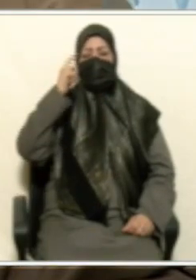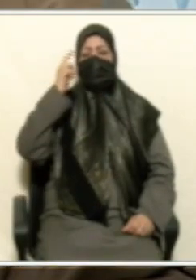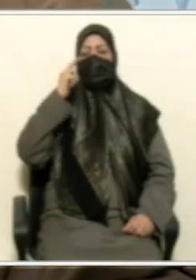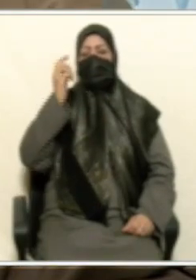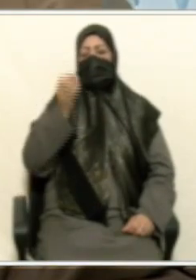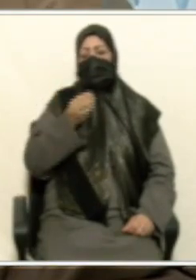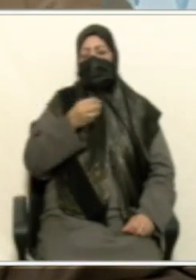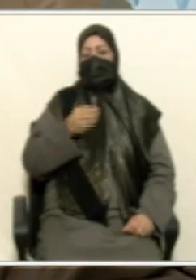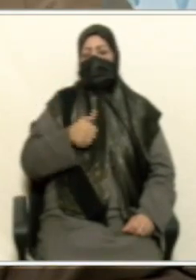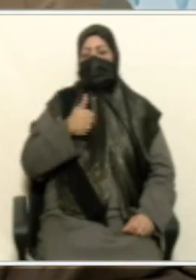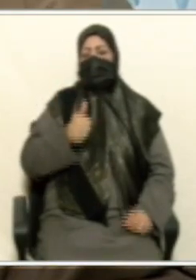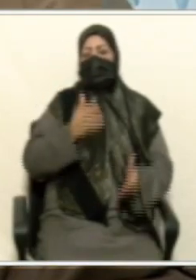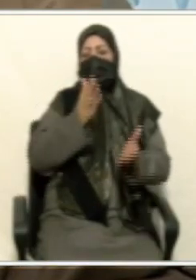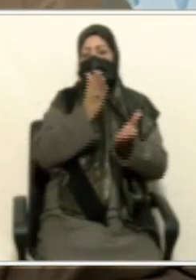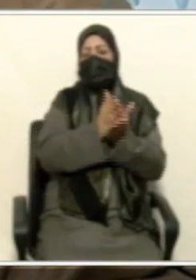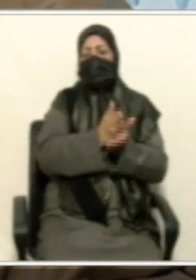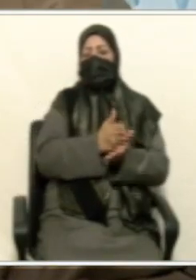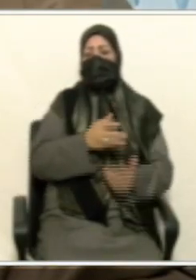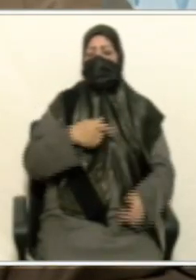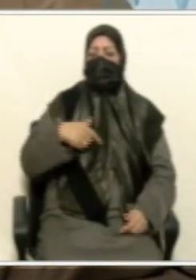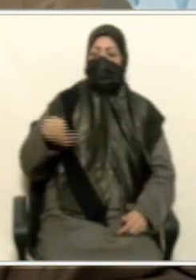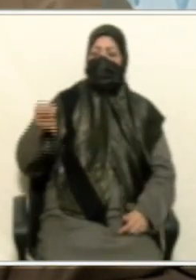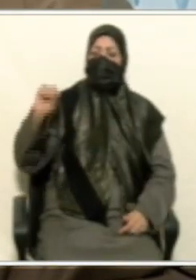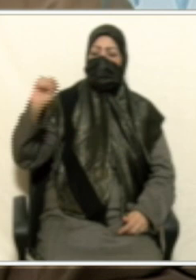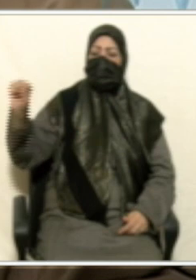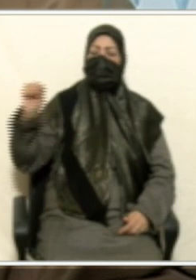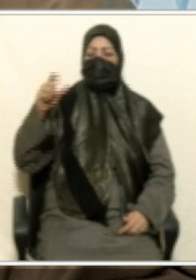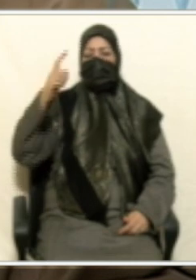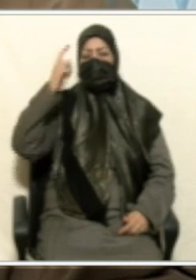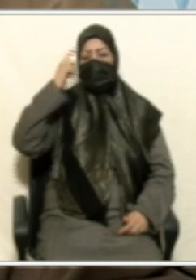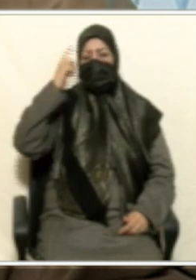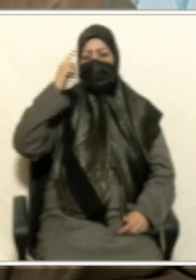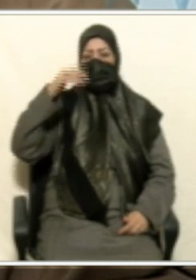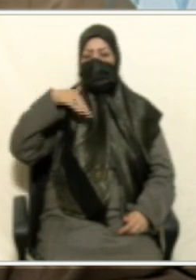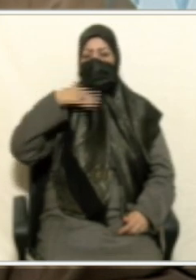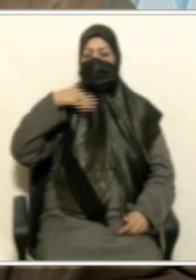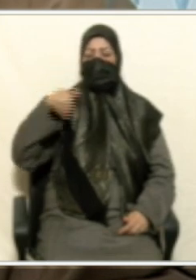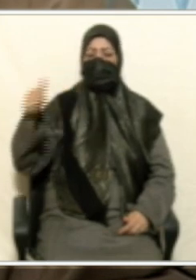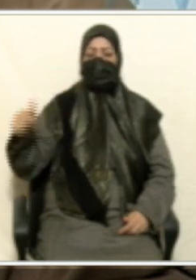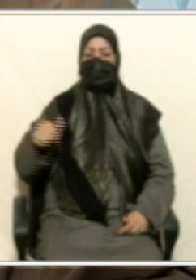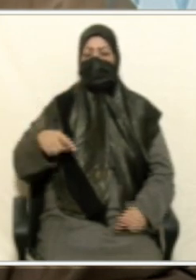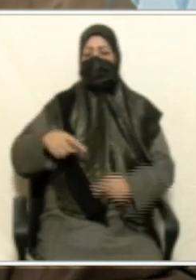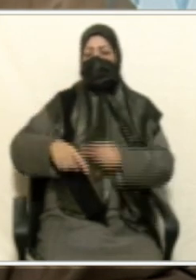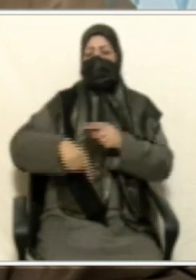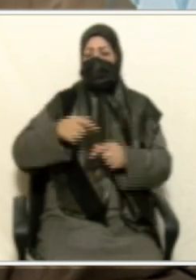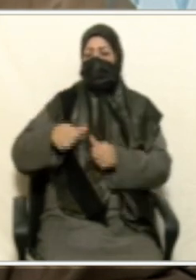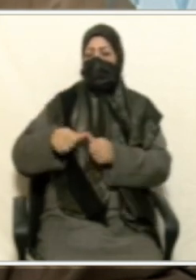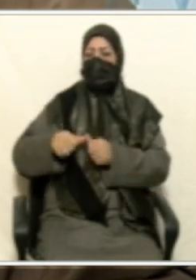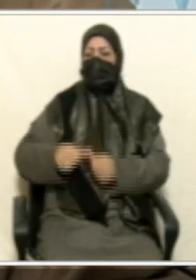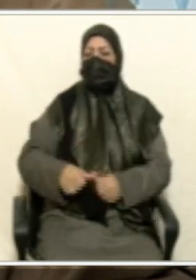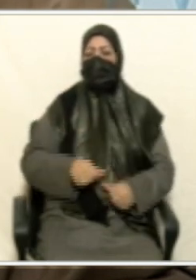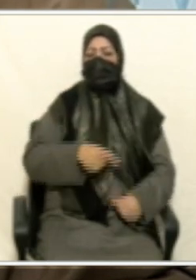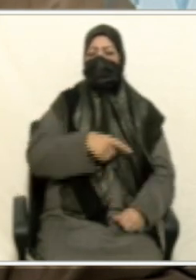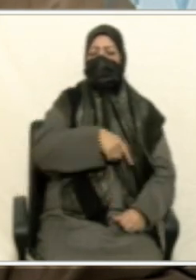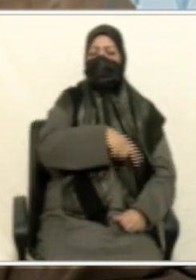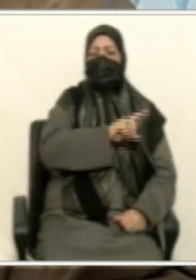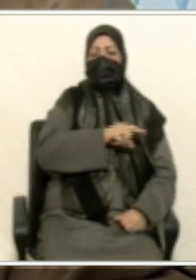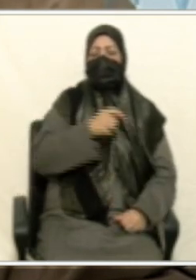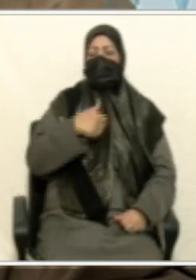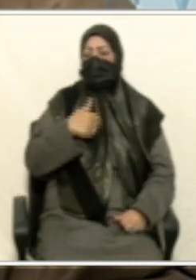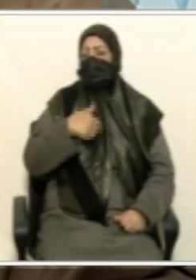بين الظالم اللي عارف روحه ظالم ومستمر في الظلمة، وبين الظالم وهكذا حكمت عليه بأنه